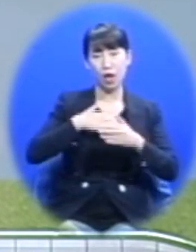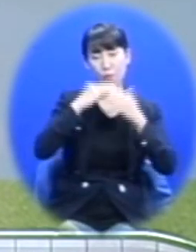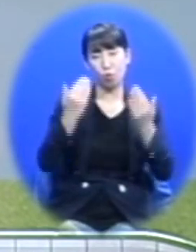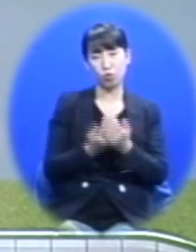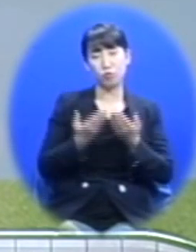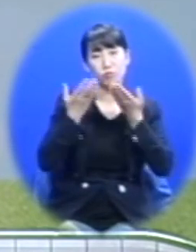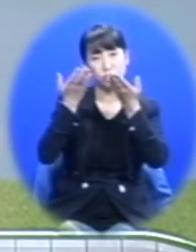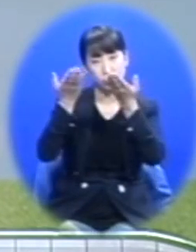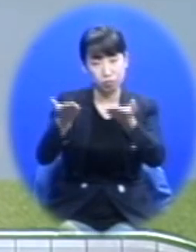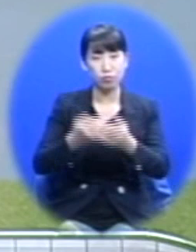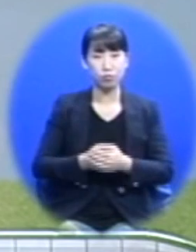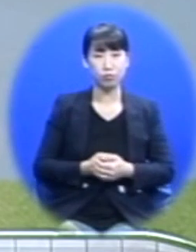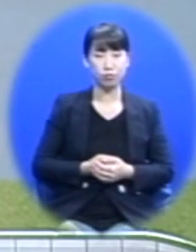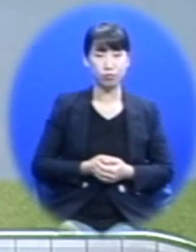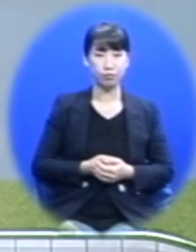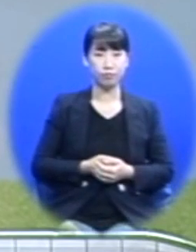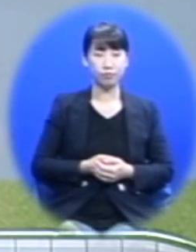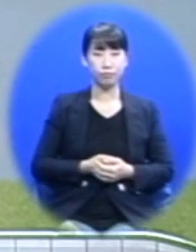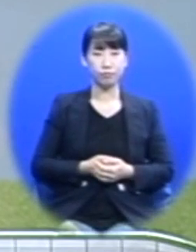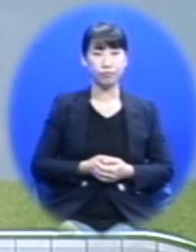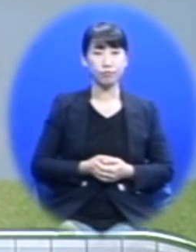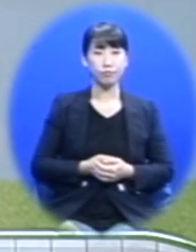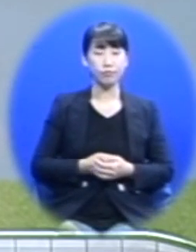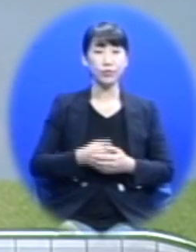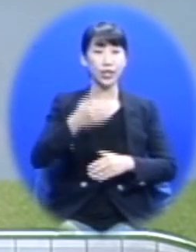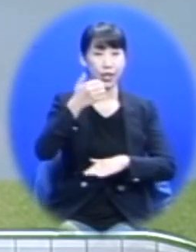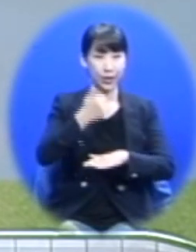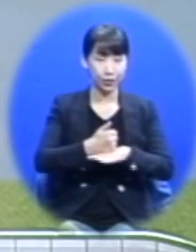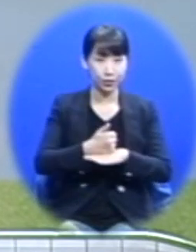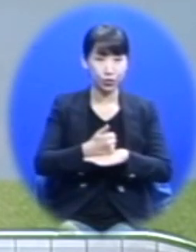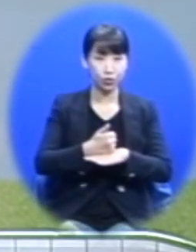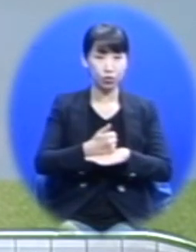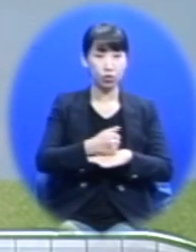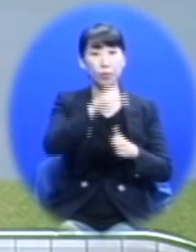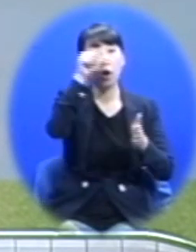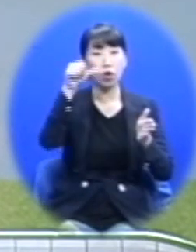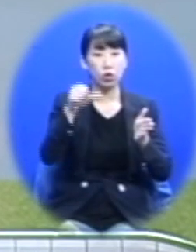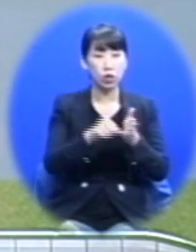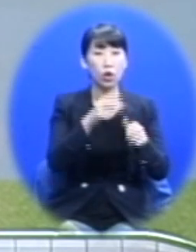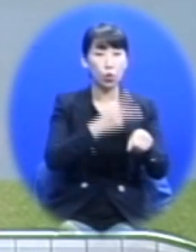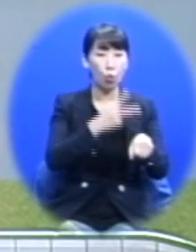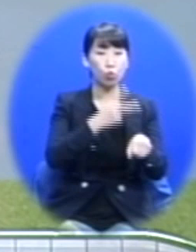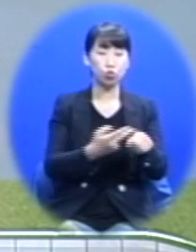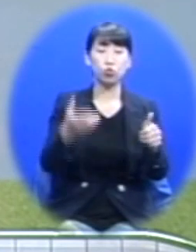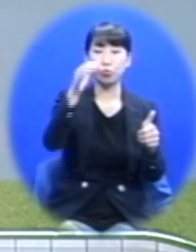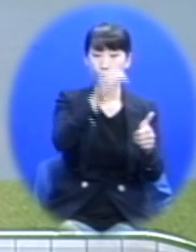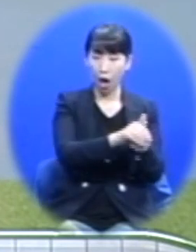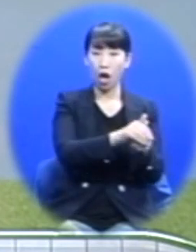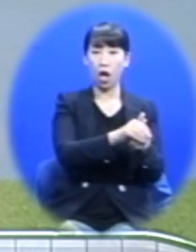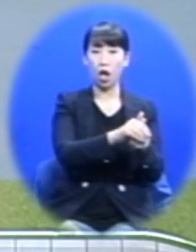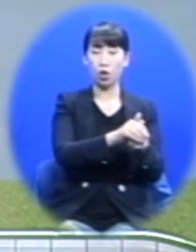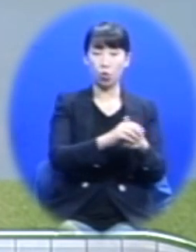다시 한번 하나님께 자신을 드려요. 그리고 그가 결국은 기적과 같이 종신 교수가 됩니다. 석좌 교수가 되고